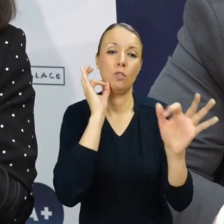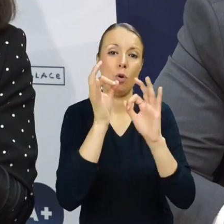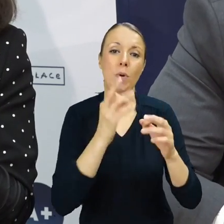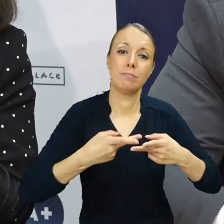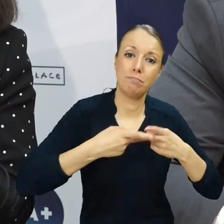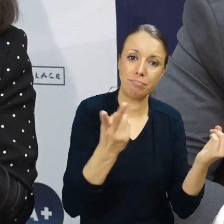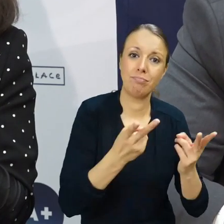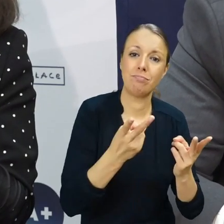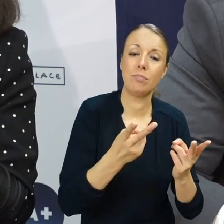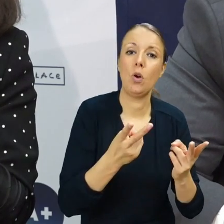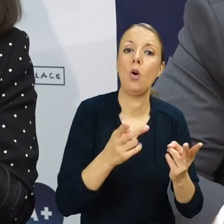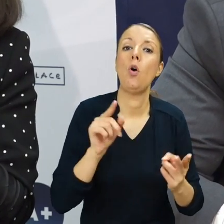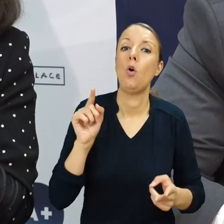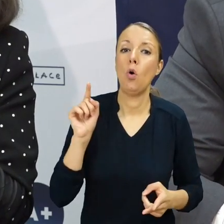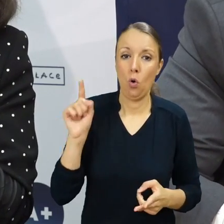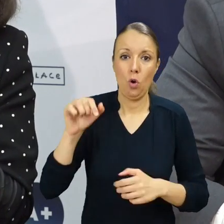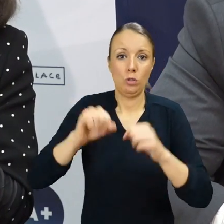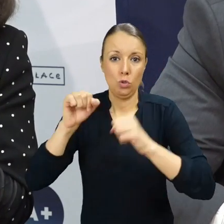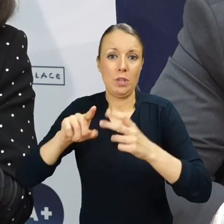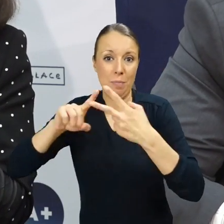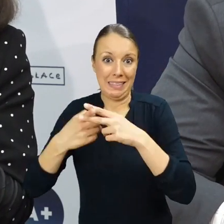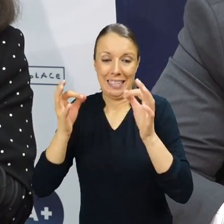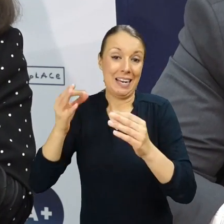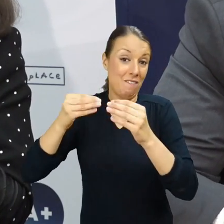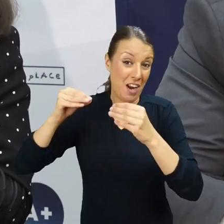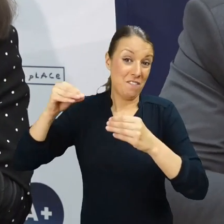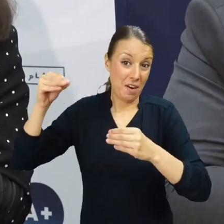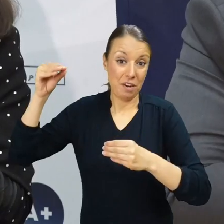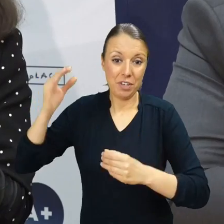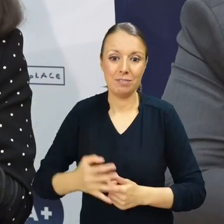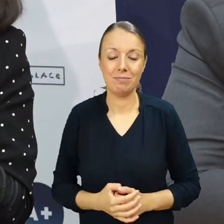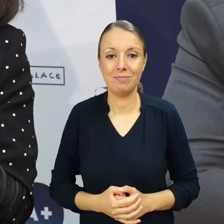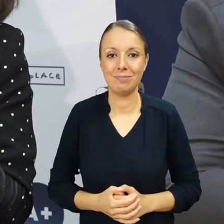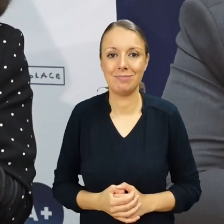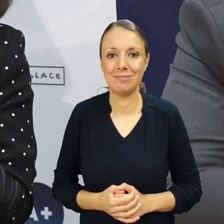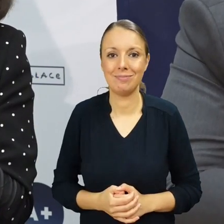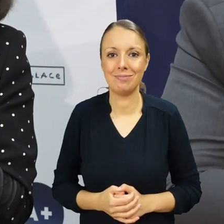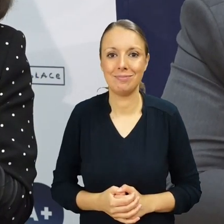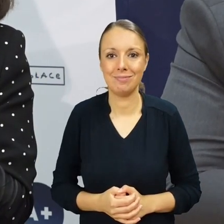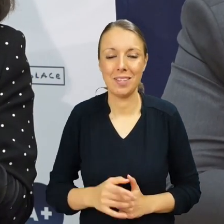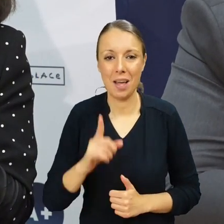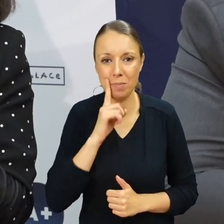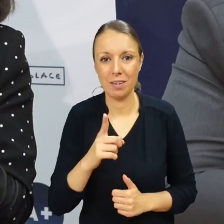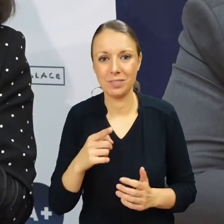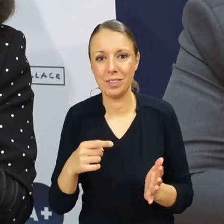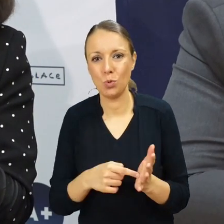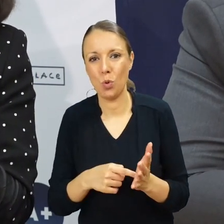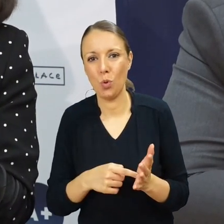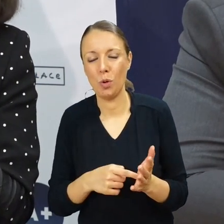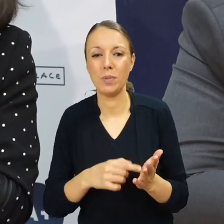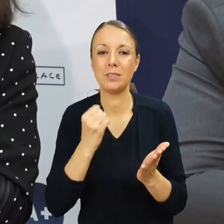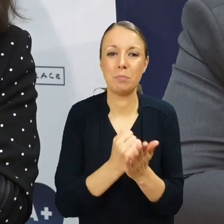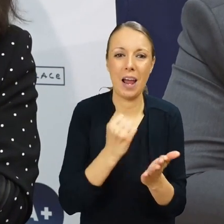jest coraz wyższa, więc i pewne podejście do tych spraw się